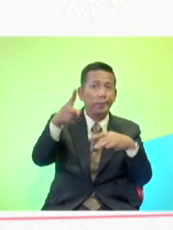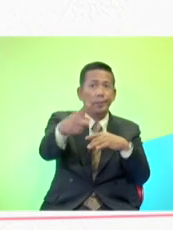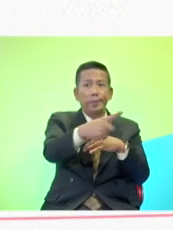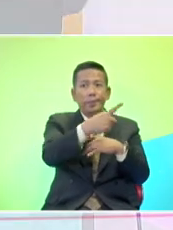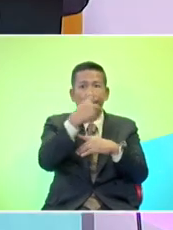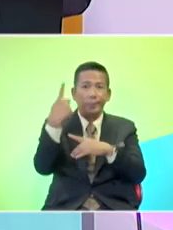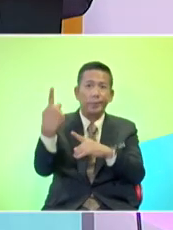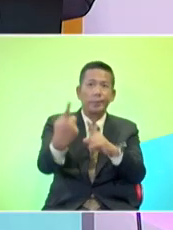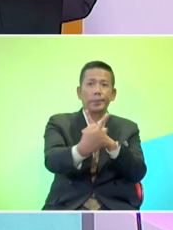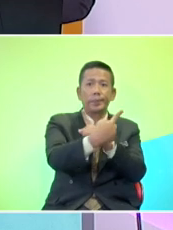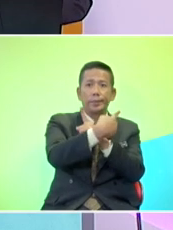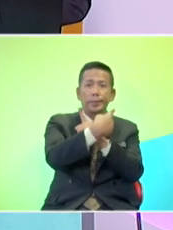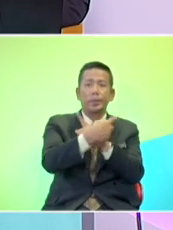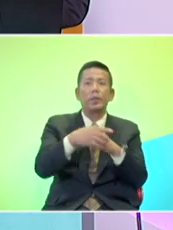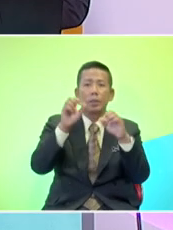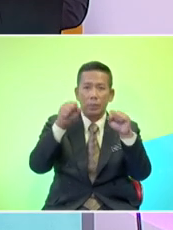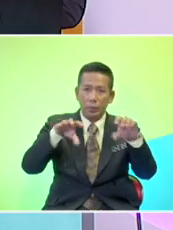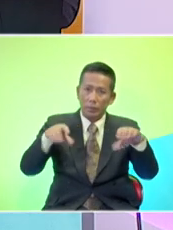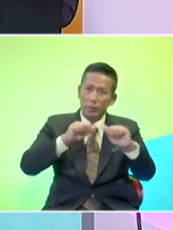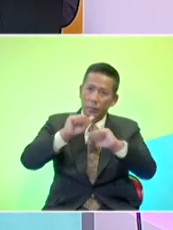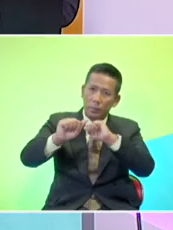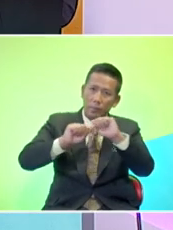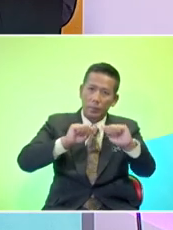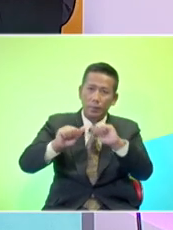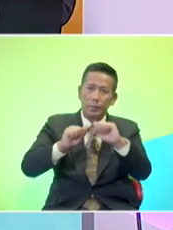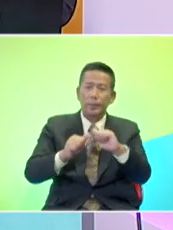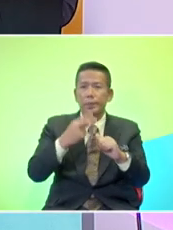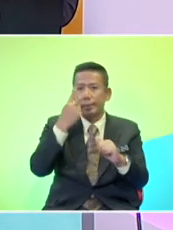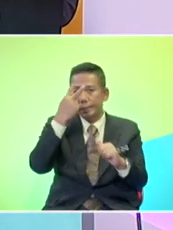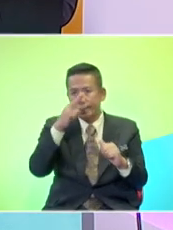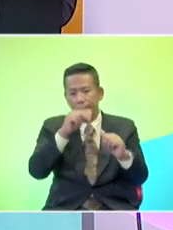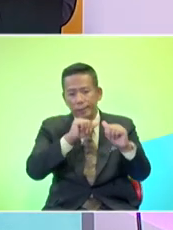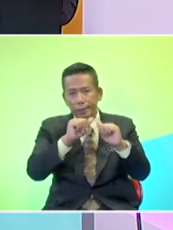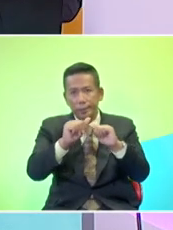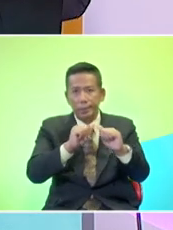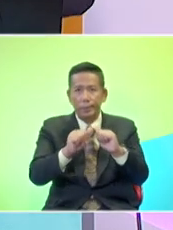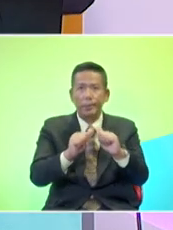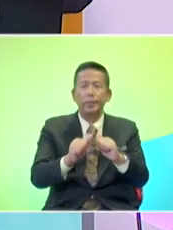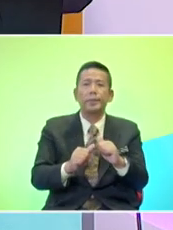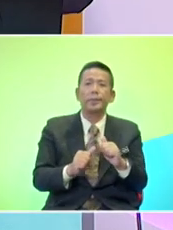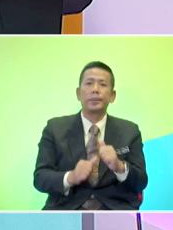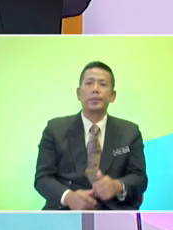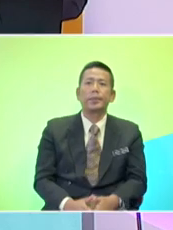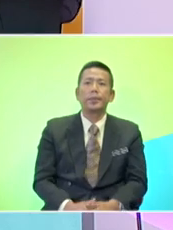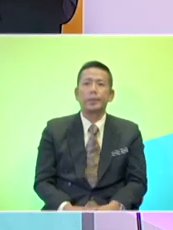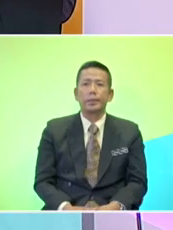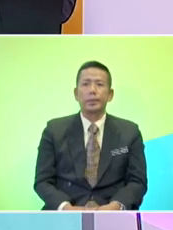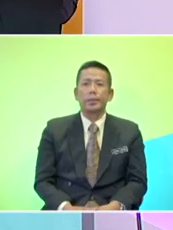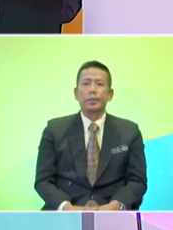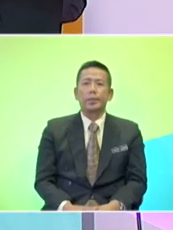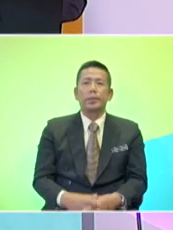berbagai menghayati dan menjelaskan produk seni ukiran sendiri dan bahkan dengan menumbuhkan aspek bahasa sendiri